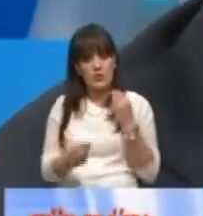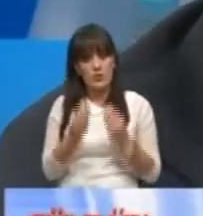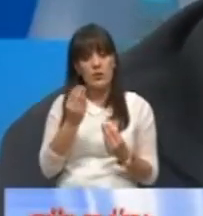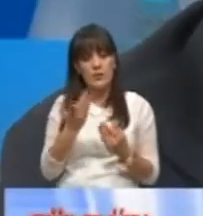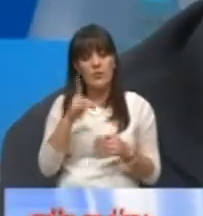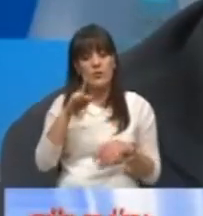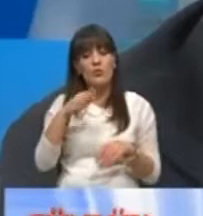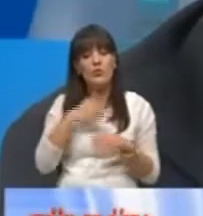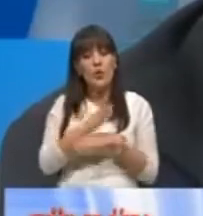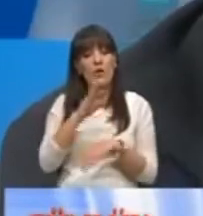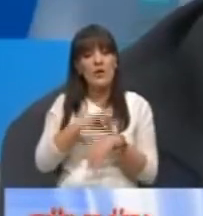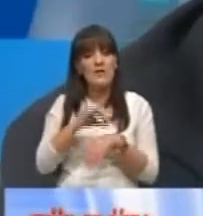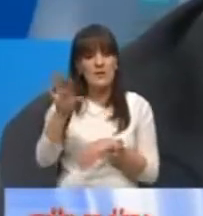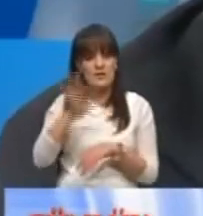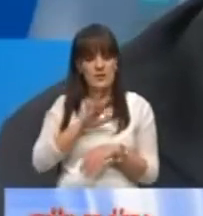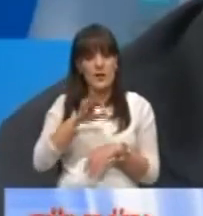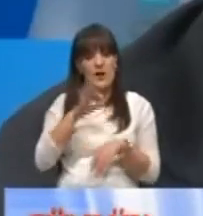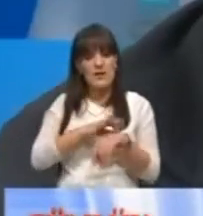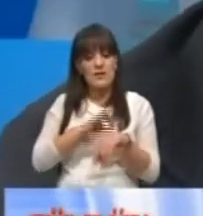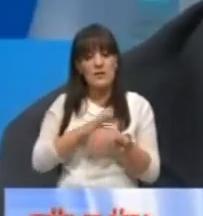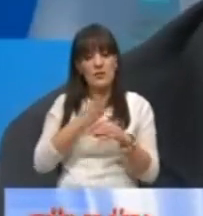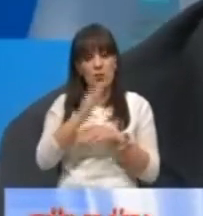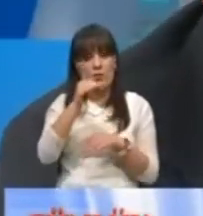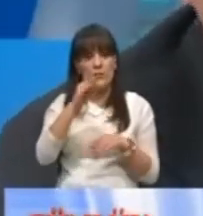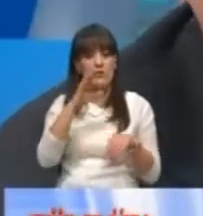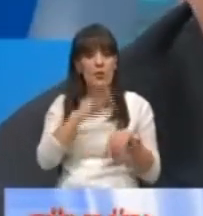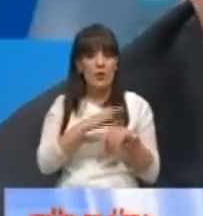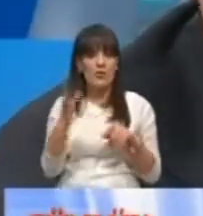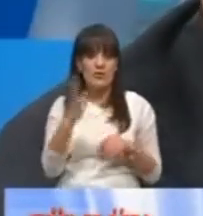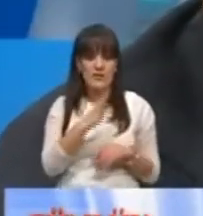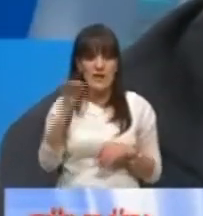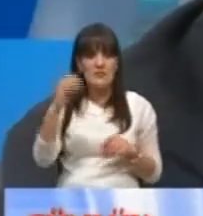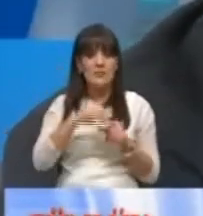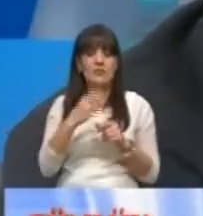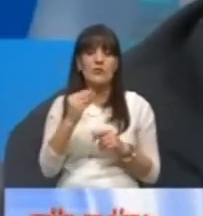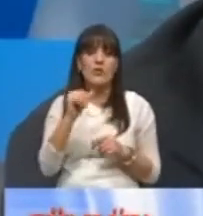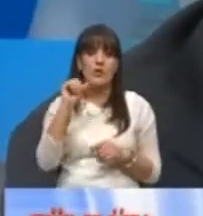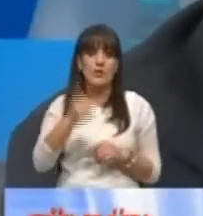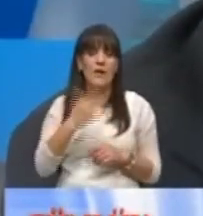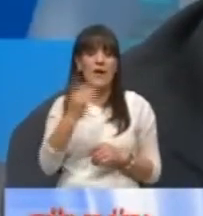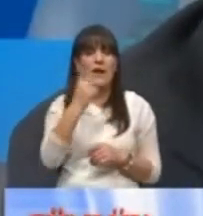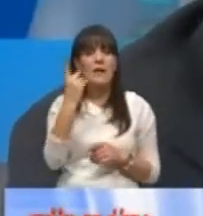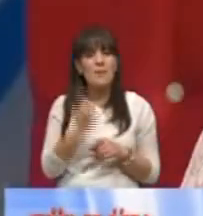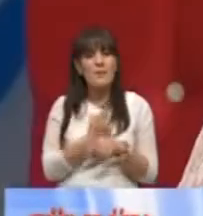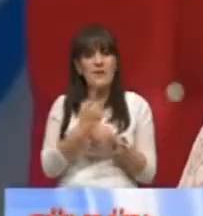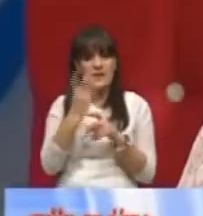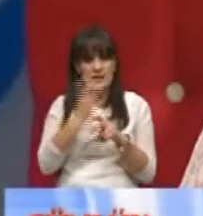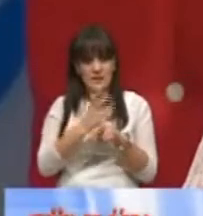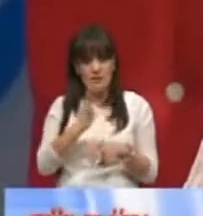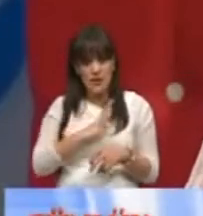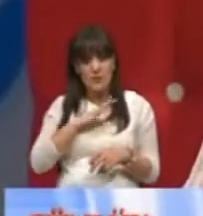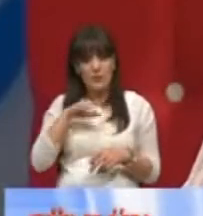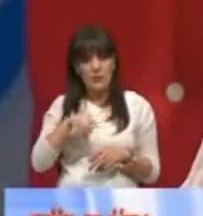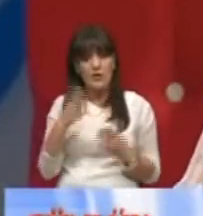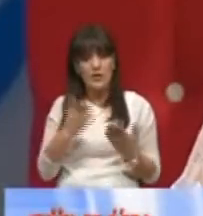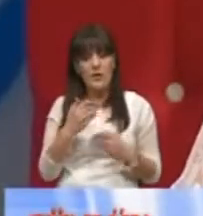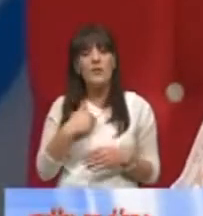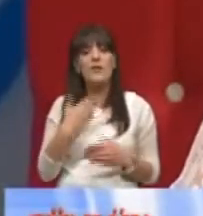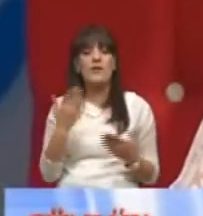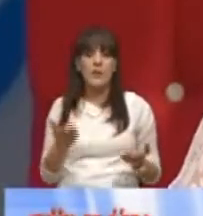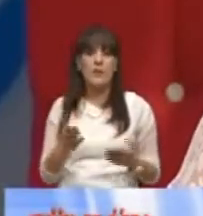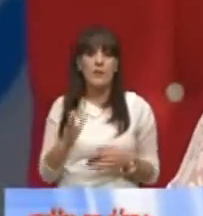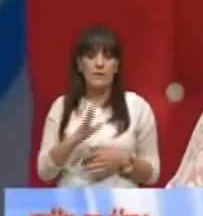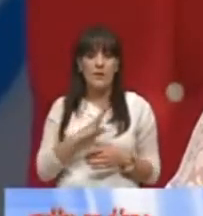burada doğru hasta seçimi, hastanın da doğru bir hekim seçimi çok önemli. Herhangi bir riski var mıdır yani buna rağmen? Bu tabii ki yani